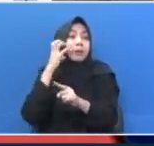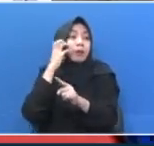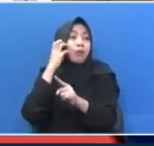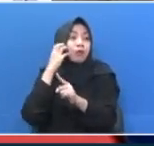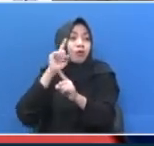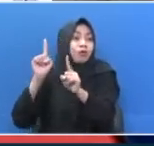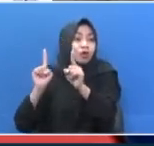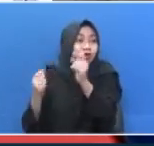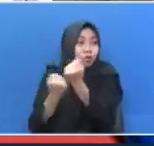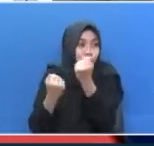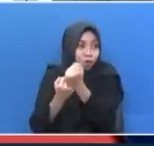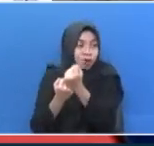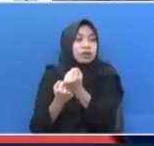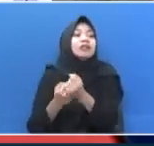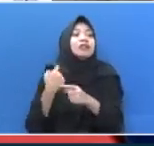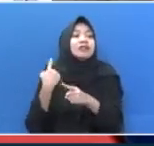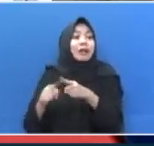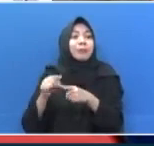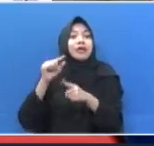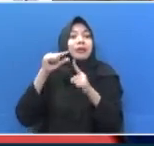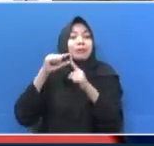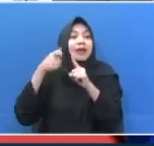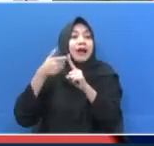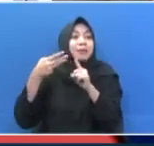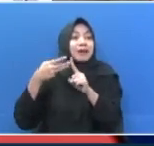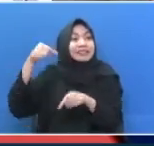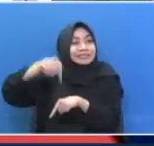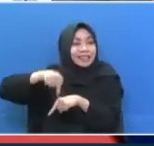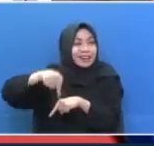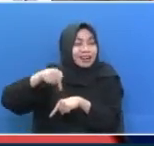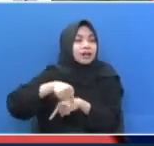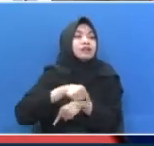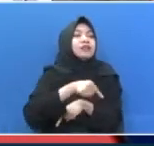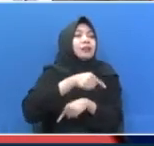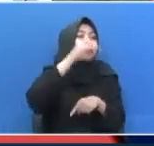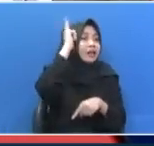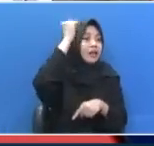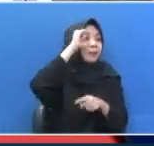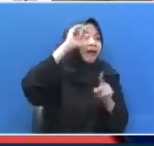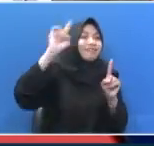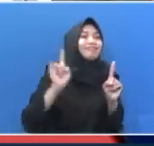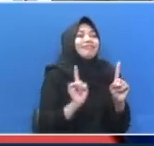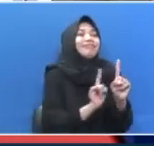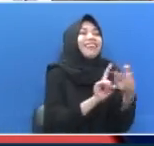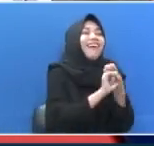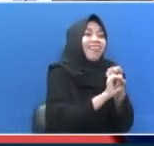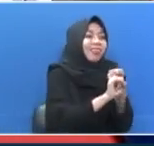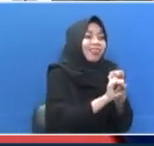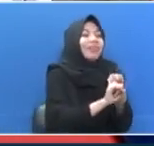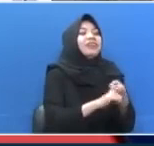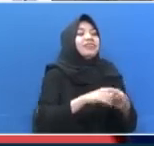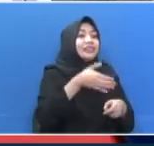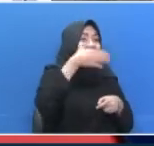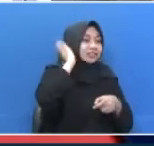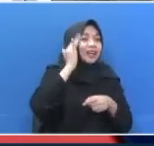Subianto saat ini tapi kan PKB sehari dua hari ini menunjukkan kedekatannya dengan PDIP bahkan Ganjar pranowo dan Muhaimin